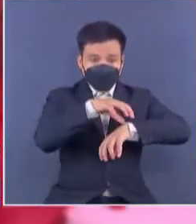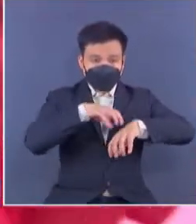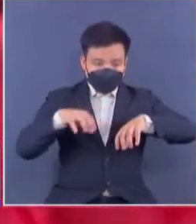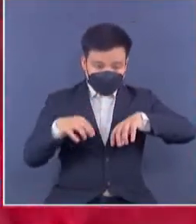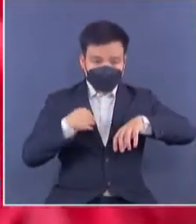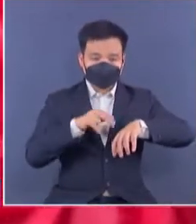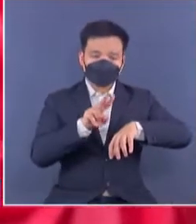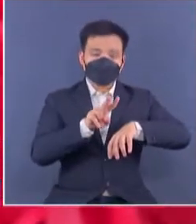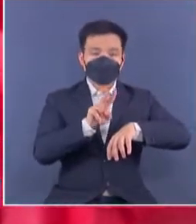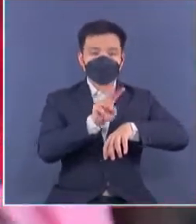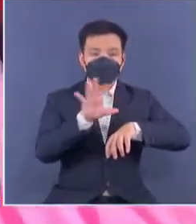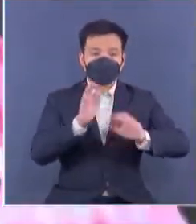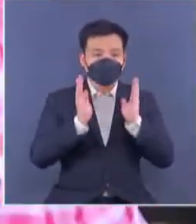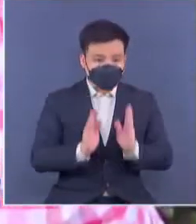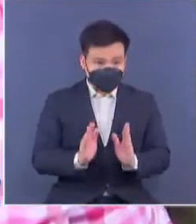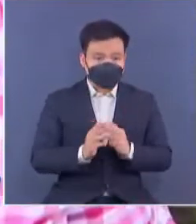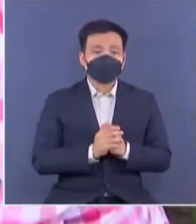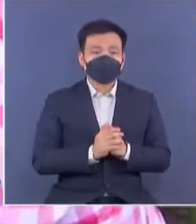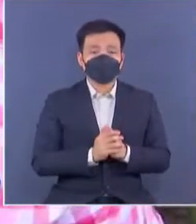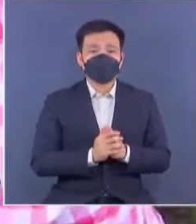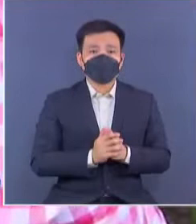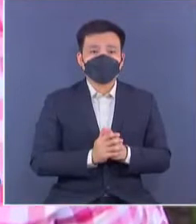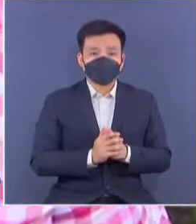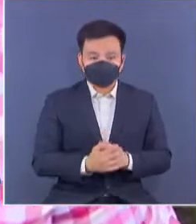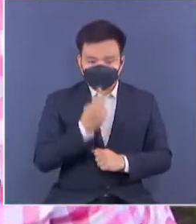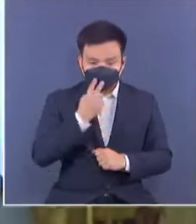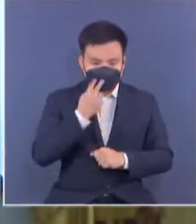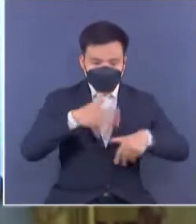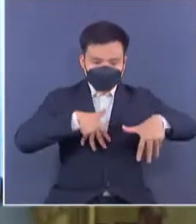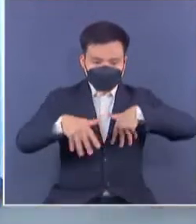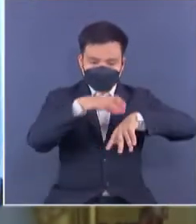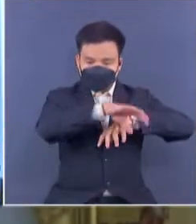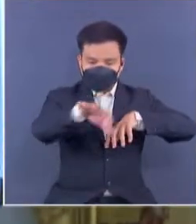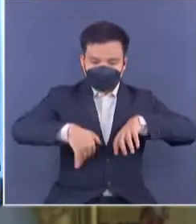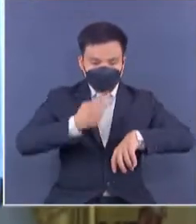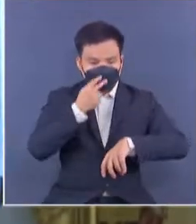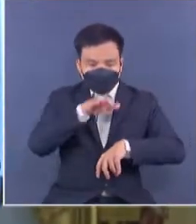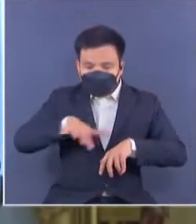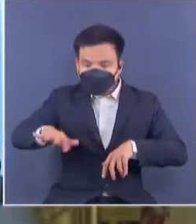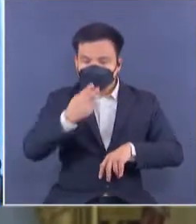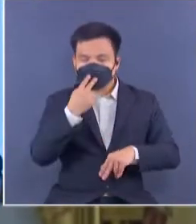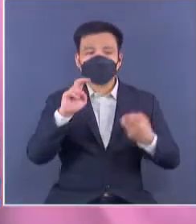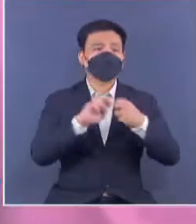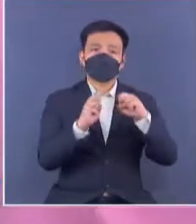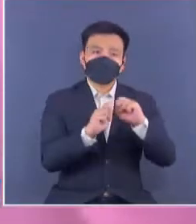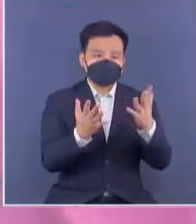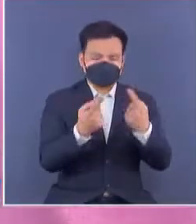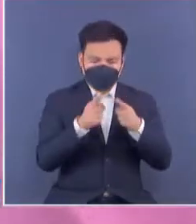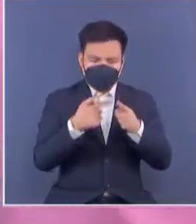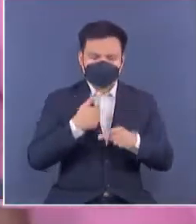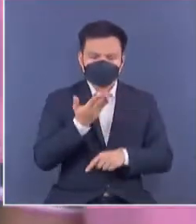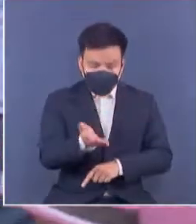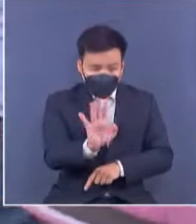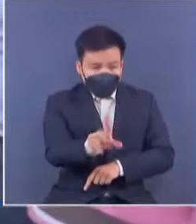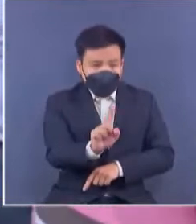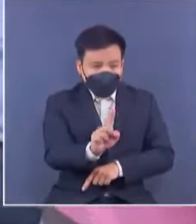มั่นคงกว่า 100 3หลังแม้ว่าจะดูสภาพพื้นที่โดยรวมแล้วก็ไม่น่าจะมีปัญหาอะไรนะคะแต่ว่าหลายคนบอกว่าอยากให้